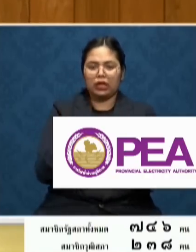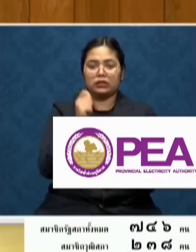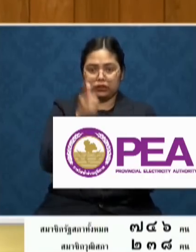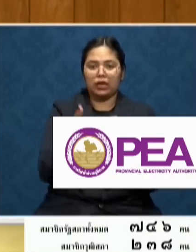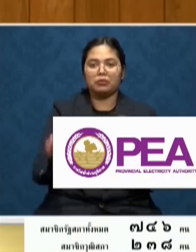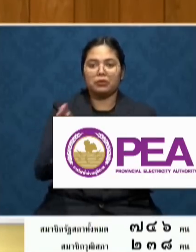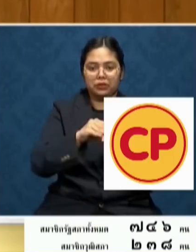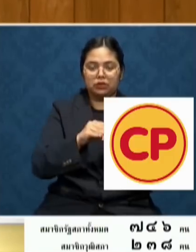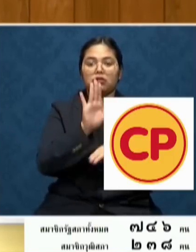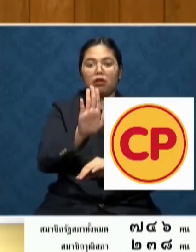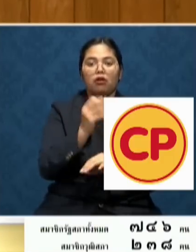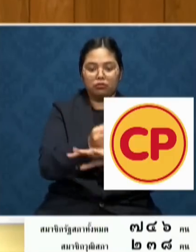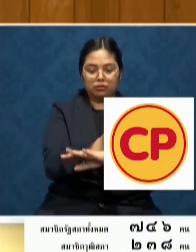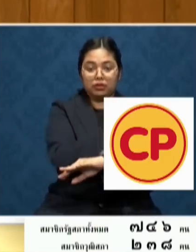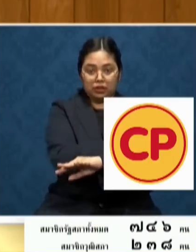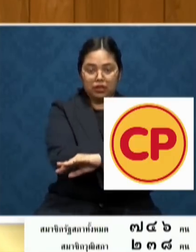เรื่องนี้ก็เดี๋ยวจะ